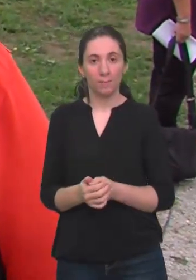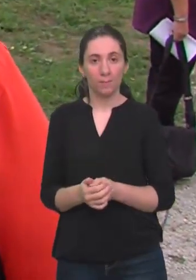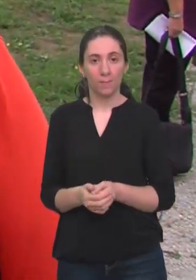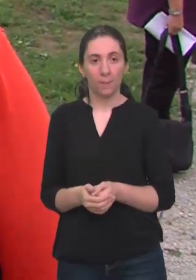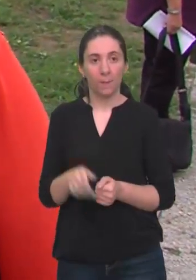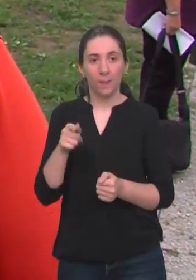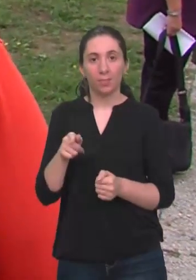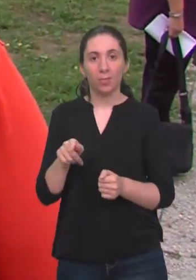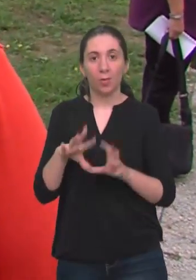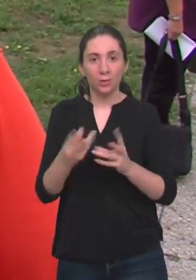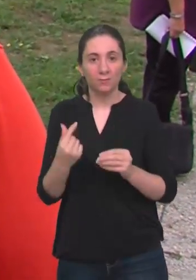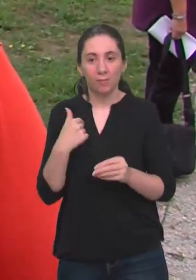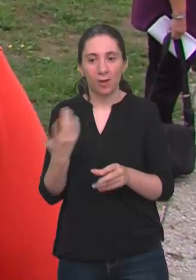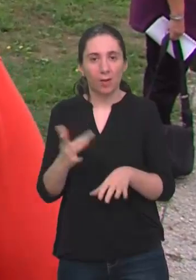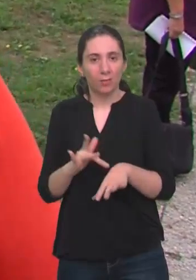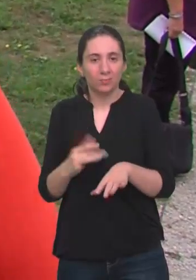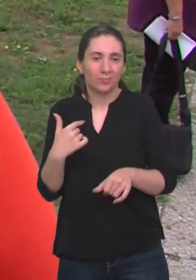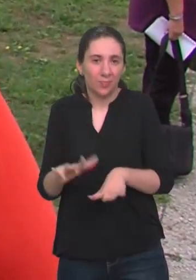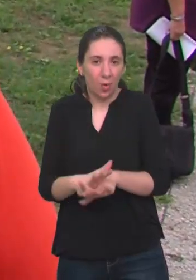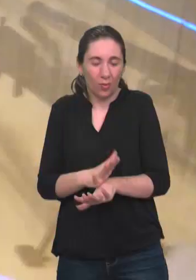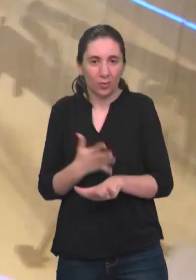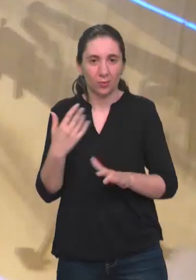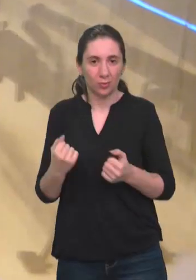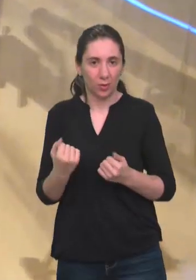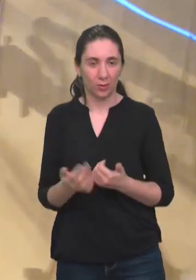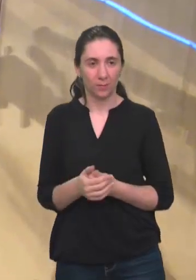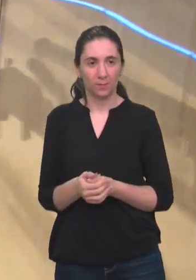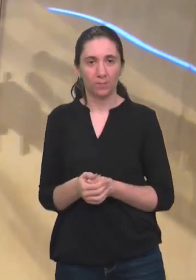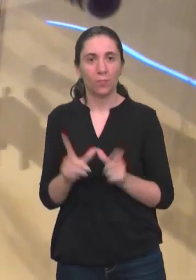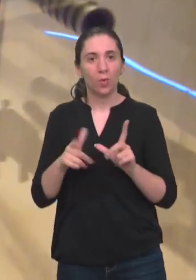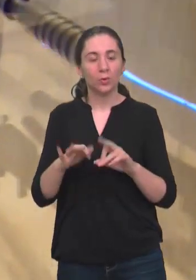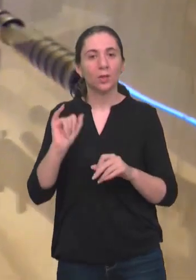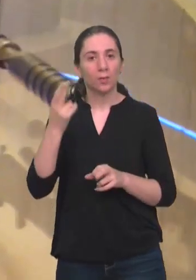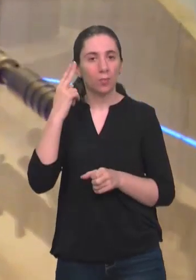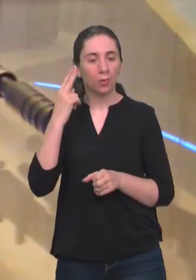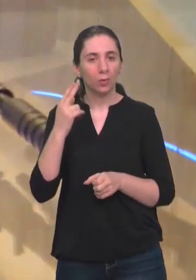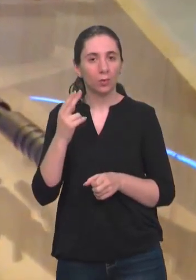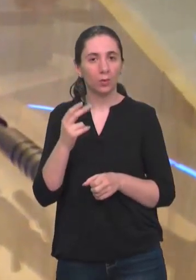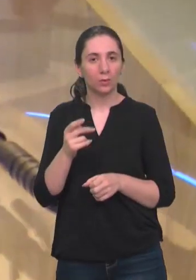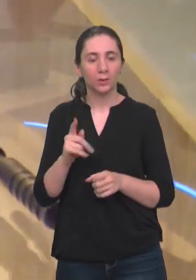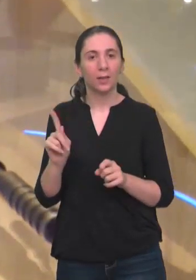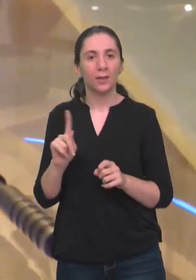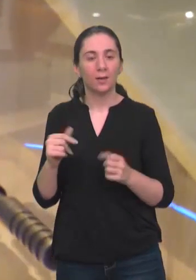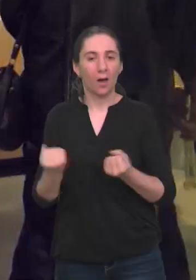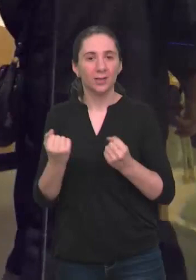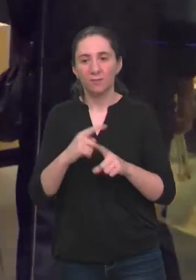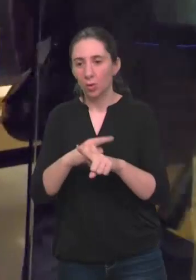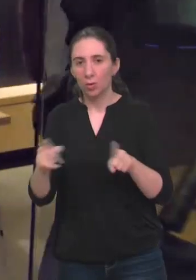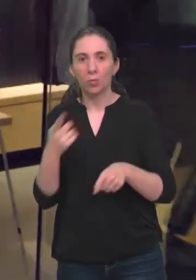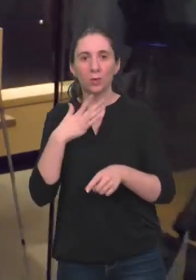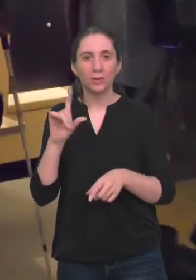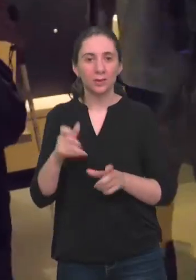me sve nekako dirnulo, baš emotivno. USKA je poznata po nekonvencionalnim aktivnostima kojima je